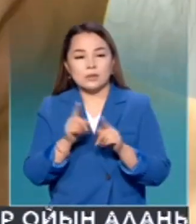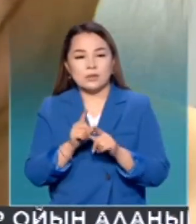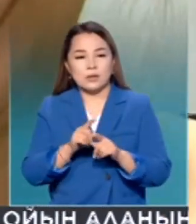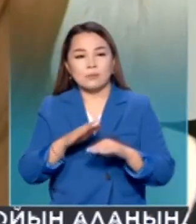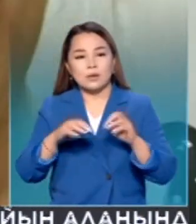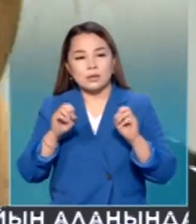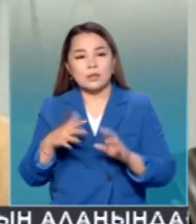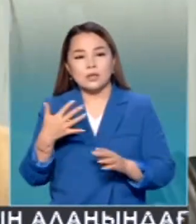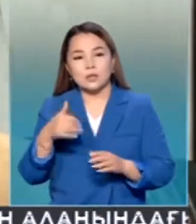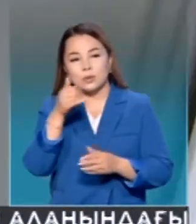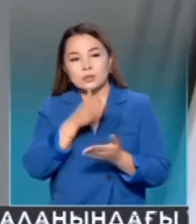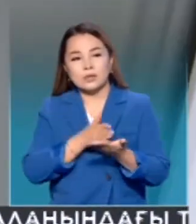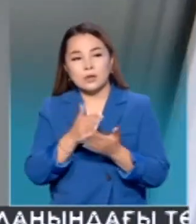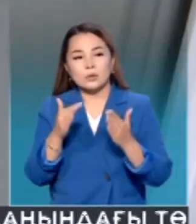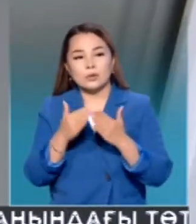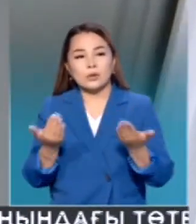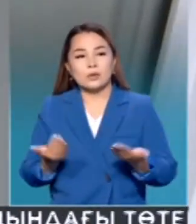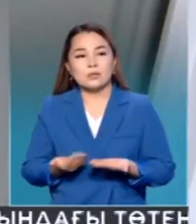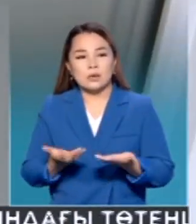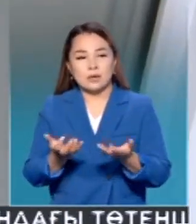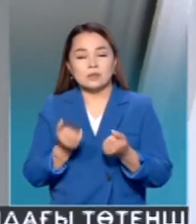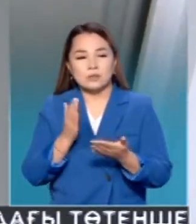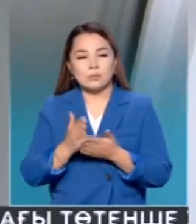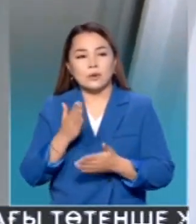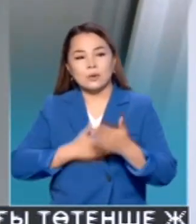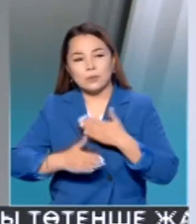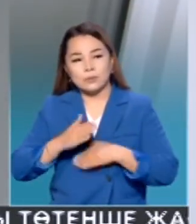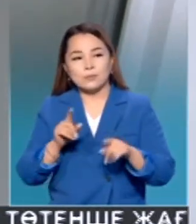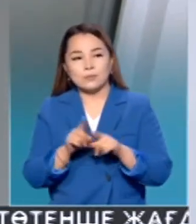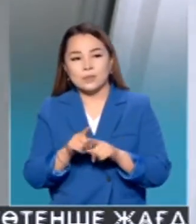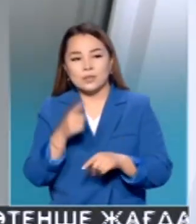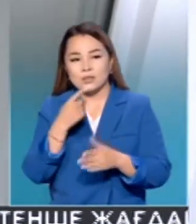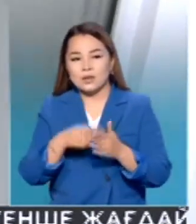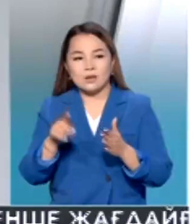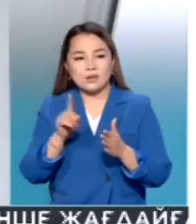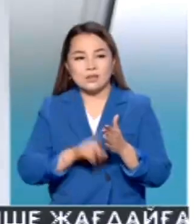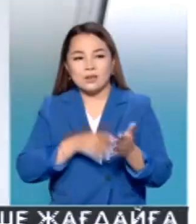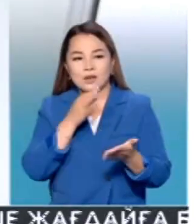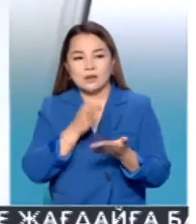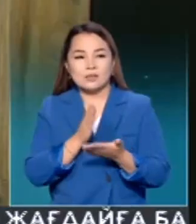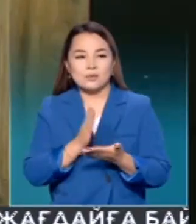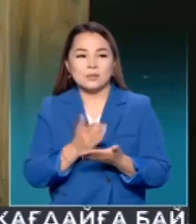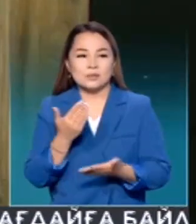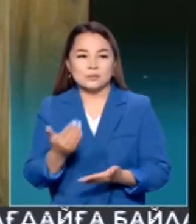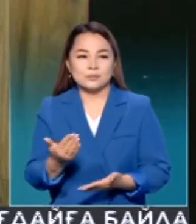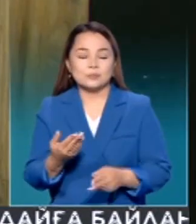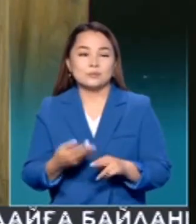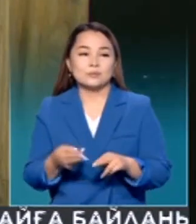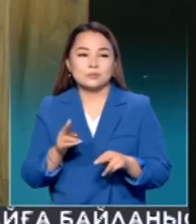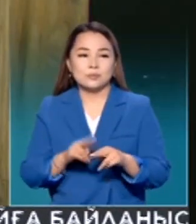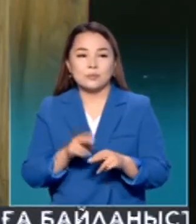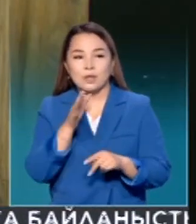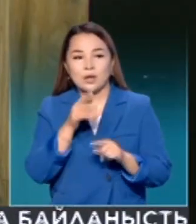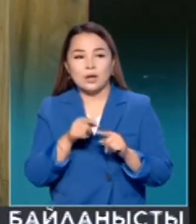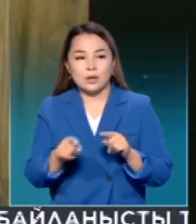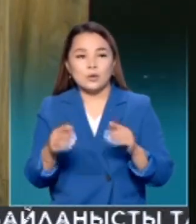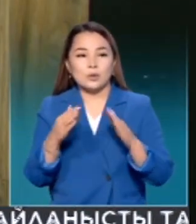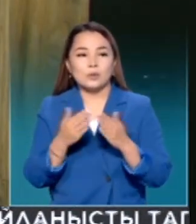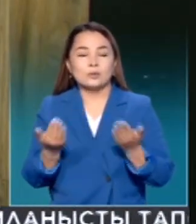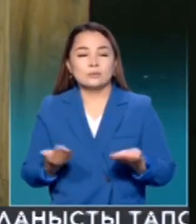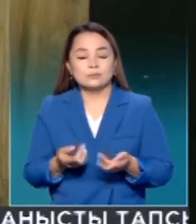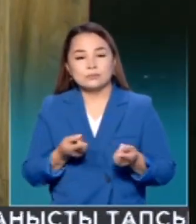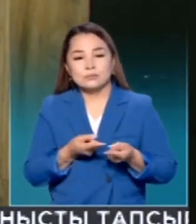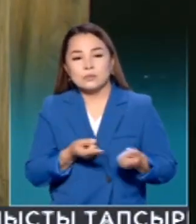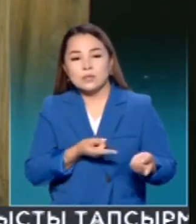маман 50 жастан асқанда баспаналы болды. Бұл қуанышына ол әлі де сенер алар емес. Осы уақытқа дейін пәтер